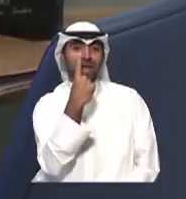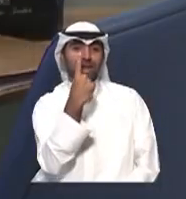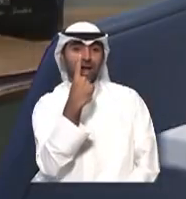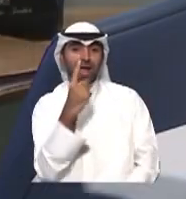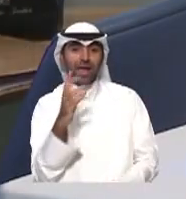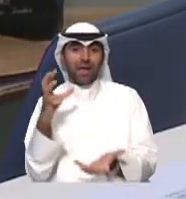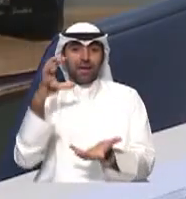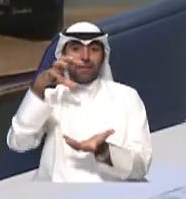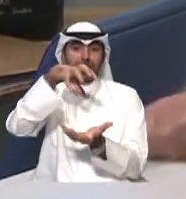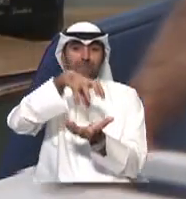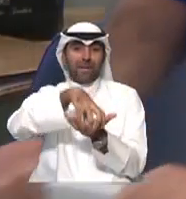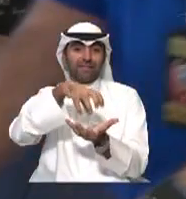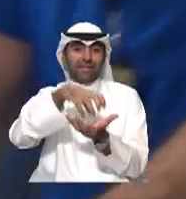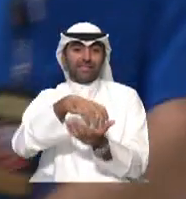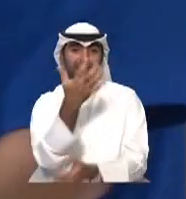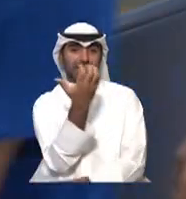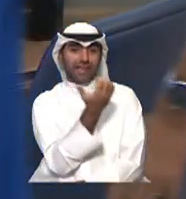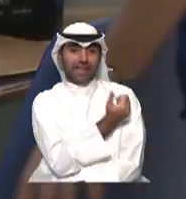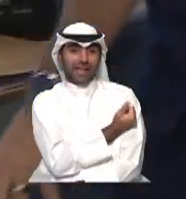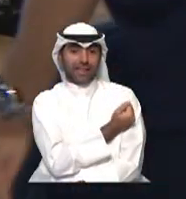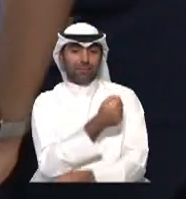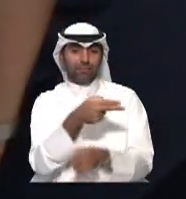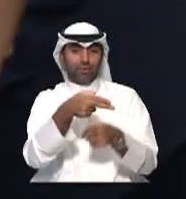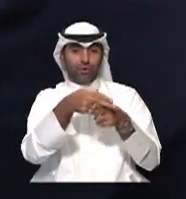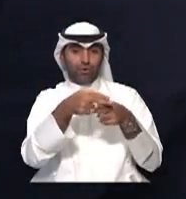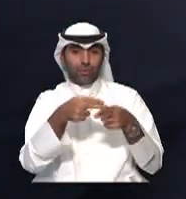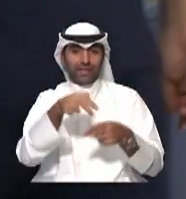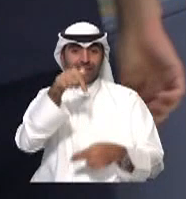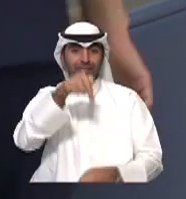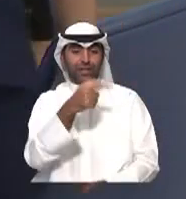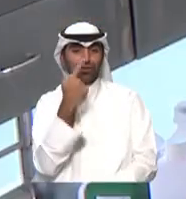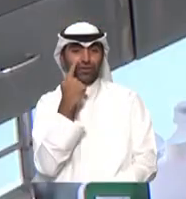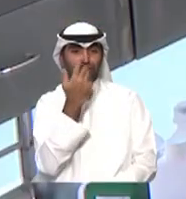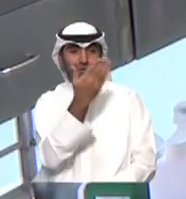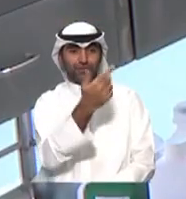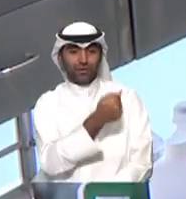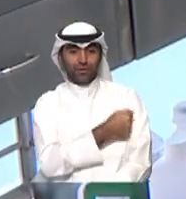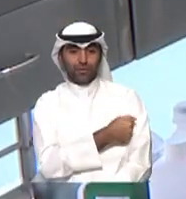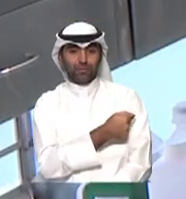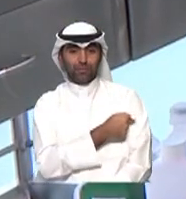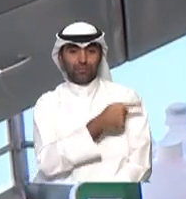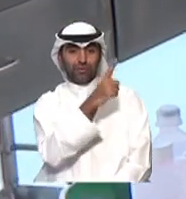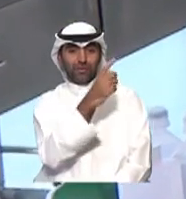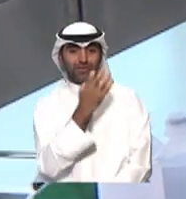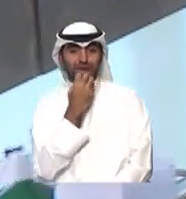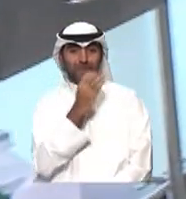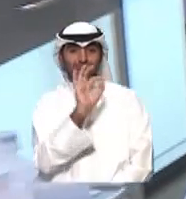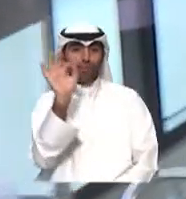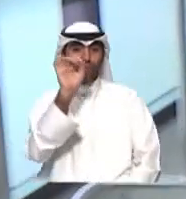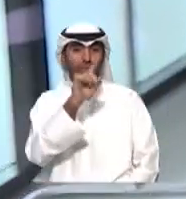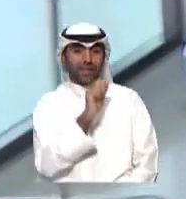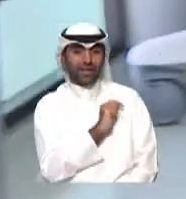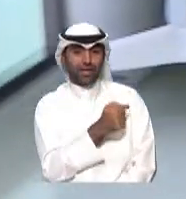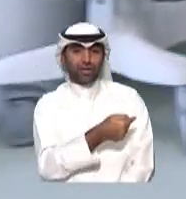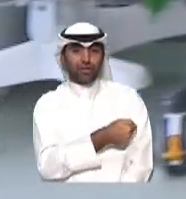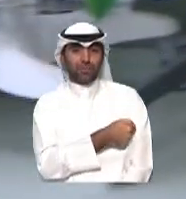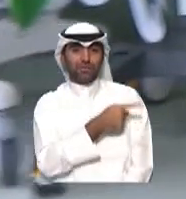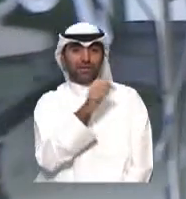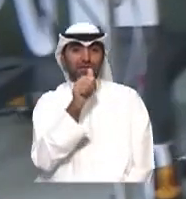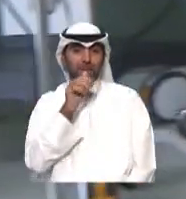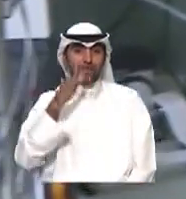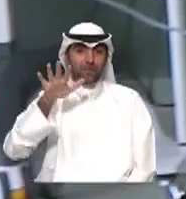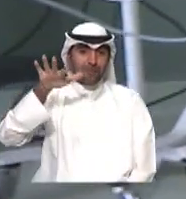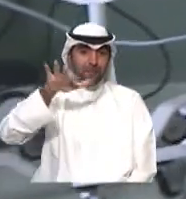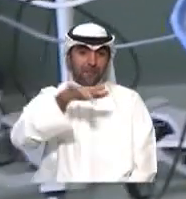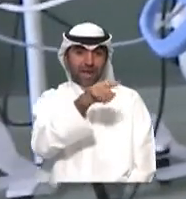وحدة للعناية المركزة في مستشفى الأميرية والوصول إلى 0 حالات حرجة لأول مرة منذ بداية